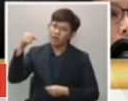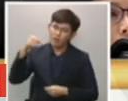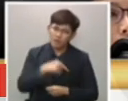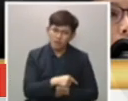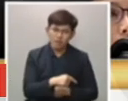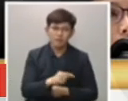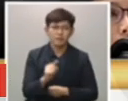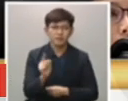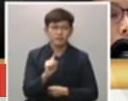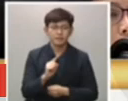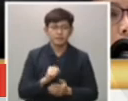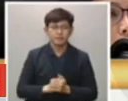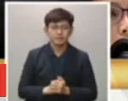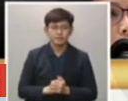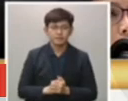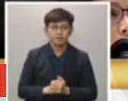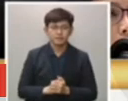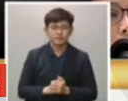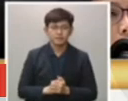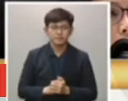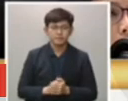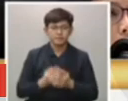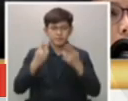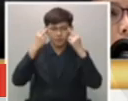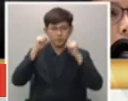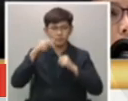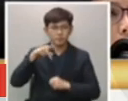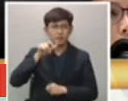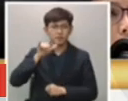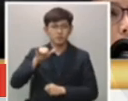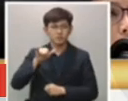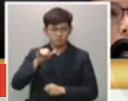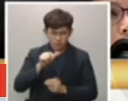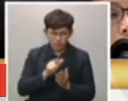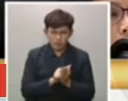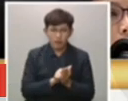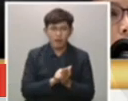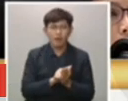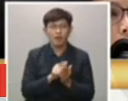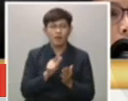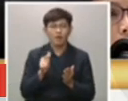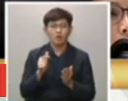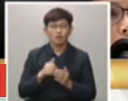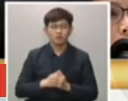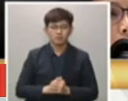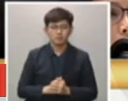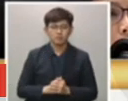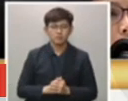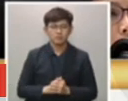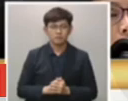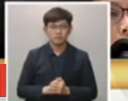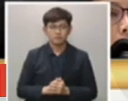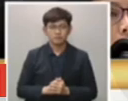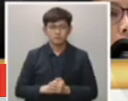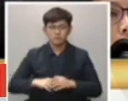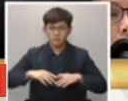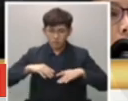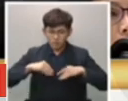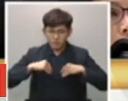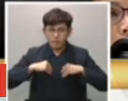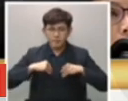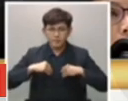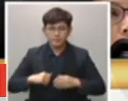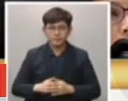ได้คือพลเอกประยุทธ์จันทร์โอชาต้องออกไปจากสมการก่อนต้องยอมรับความจริง